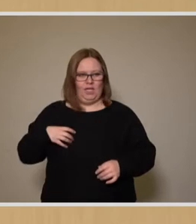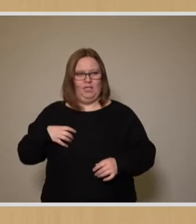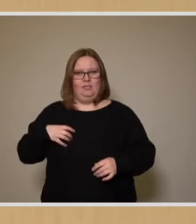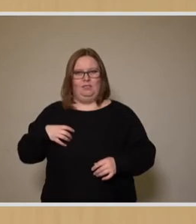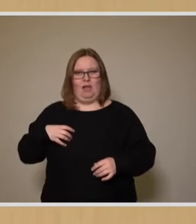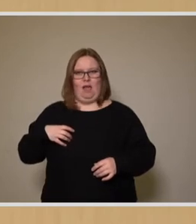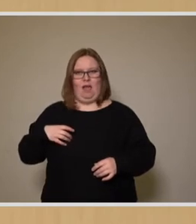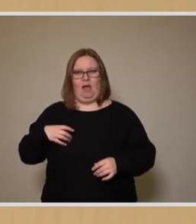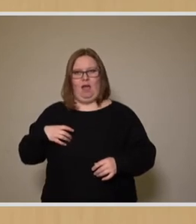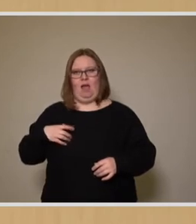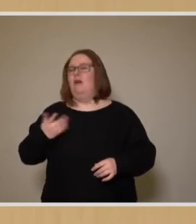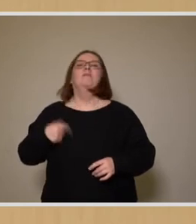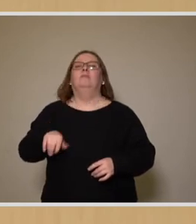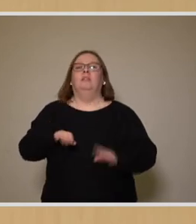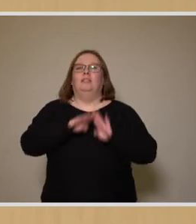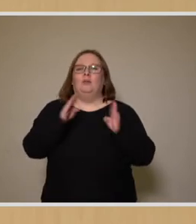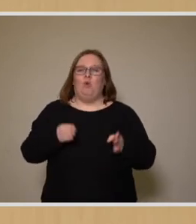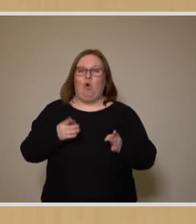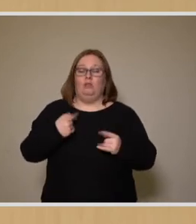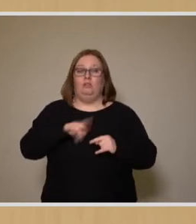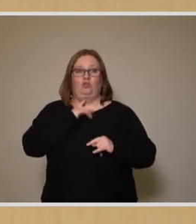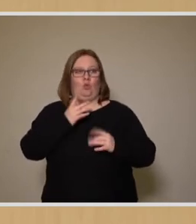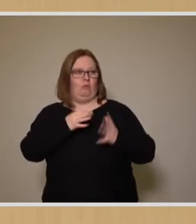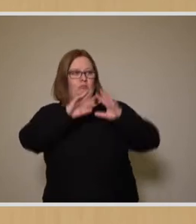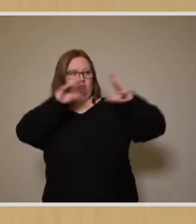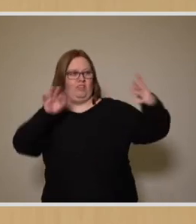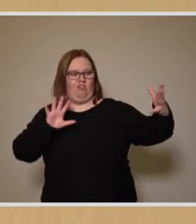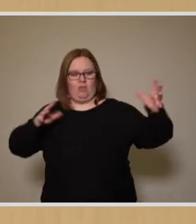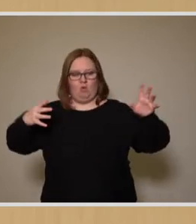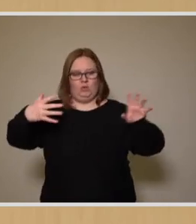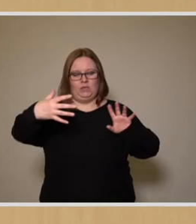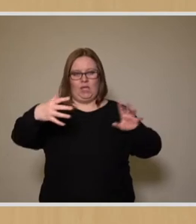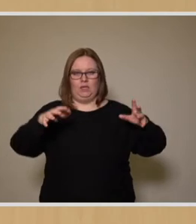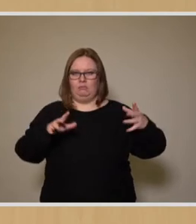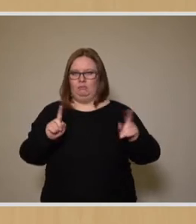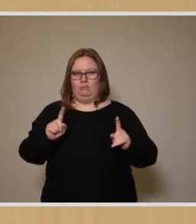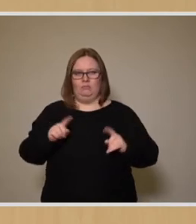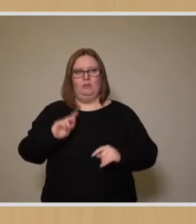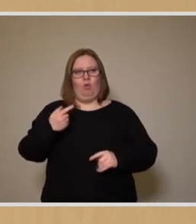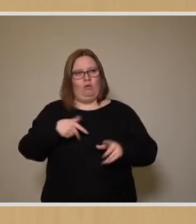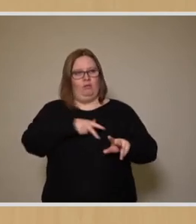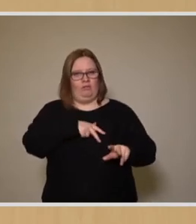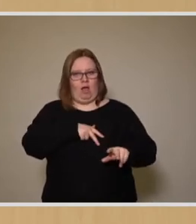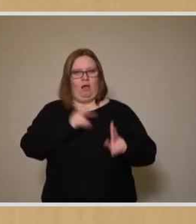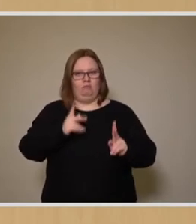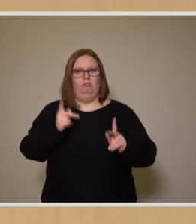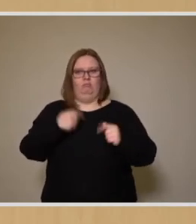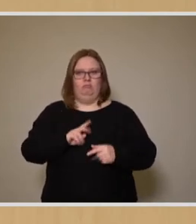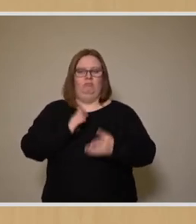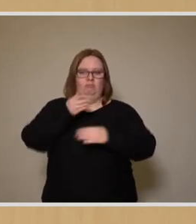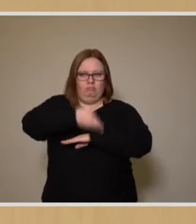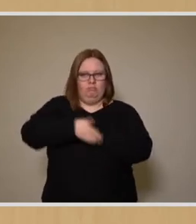Dresdner, dieses Gebäude nicht nur im ruinösen Zustand von außen anzuschauen, sondern tatsächlich auch wieder betreten zu